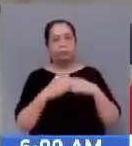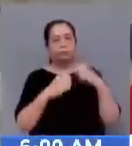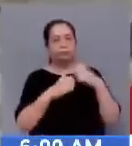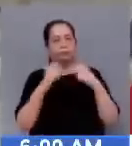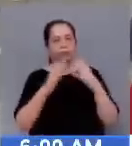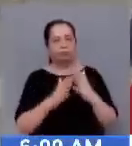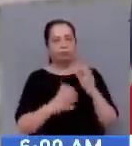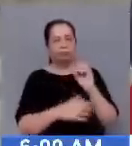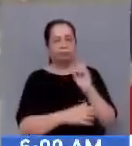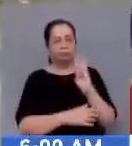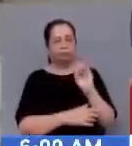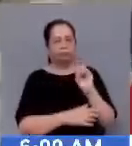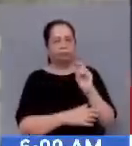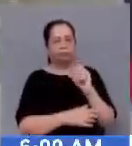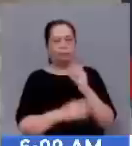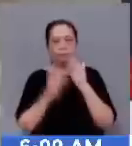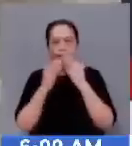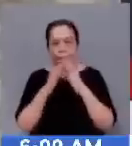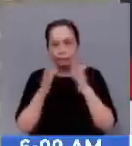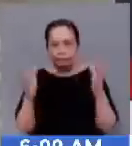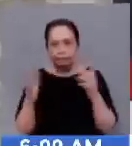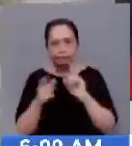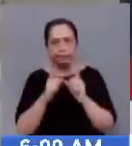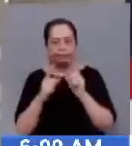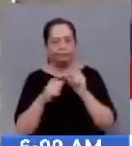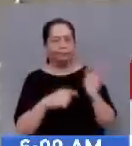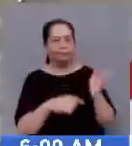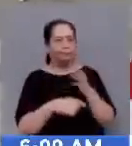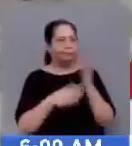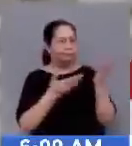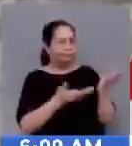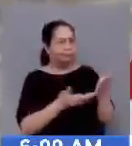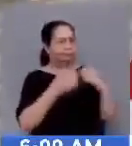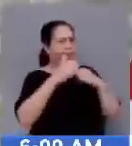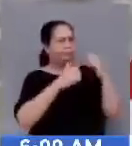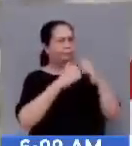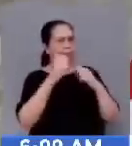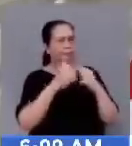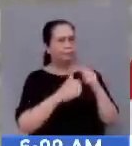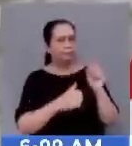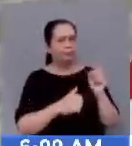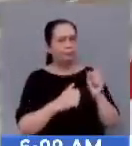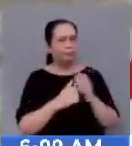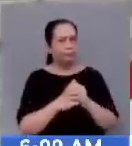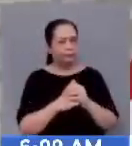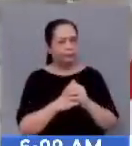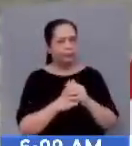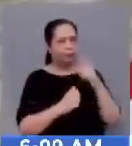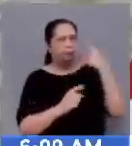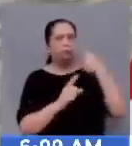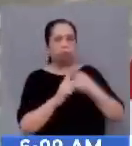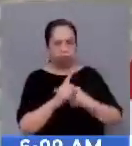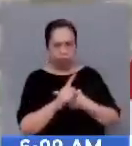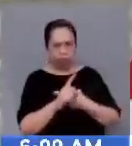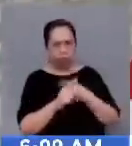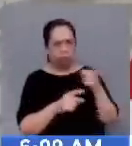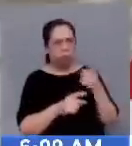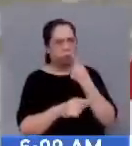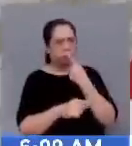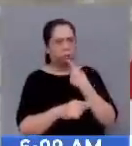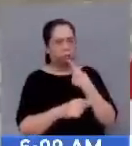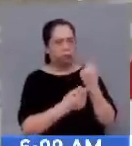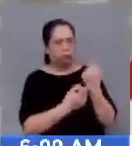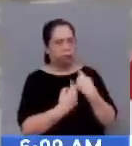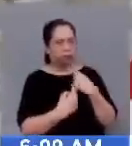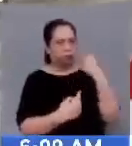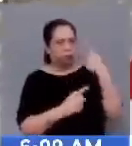Tatay. Kausapin po muna natin si Engineer Avena. Engineer, mag-iisang buwan na, kayo na rin po mismo nagsabi sa atin, no, na mag-iisang buwan na